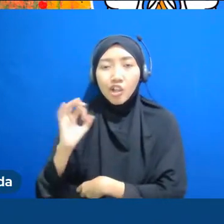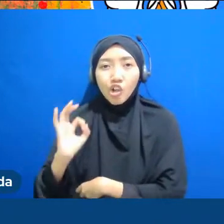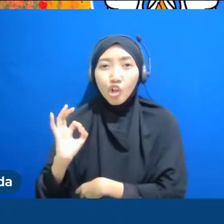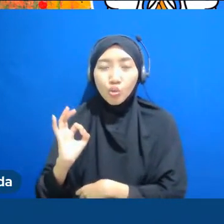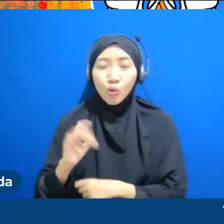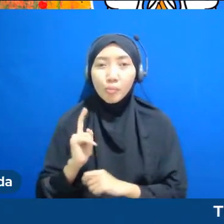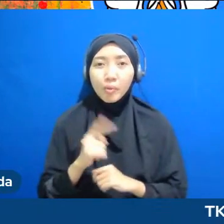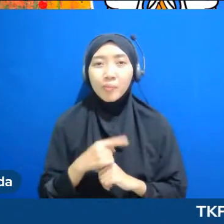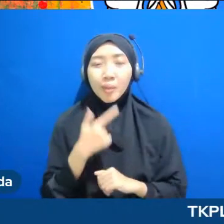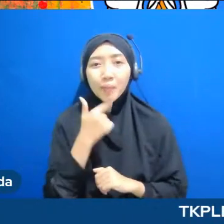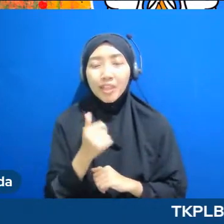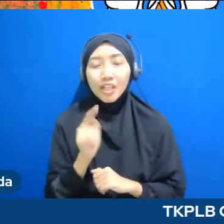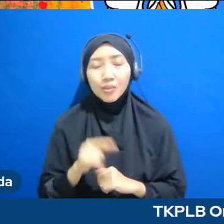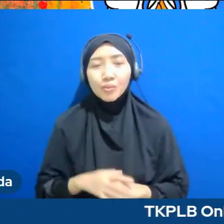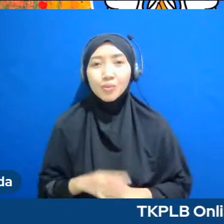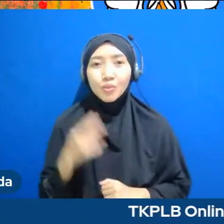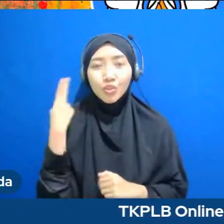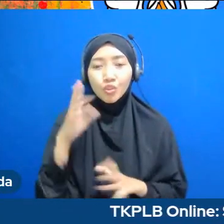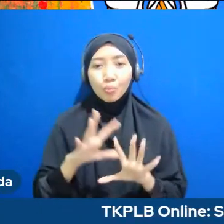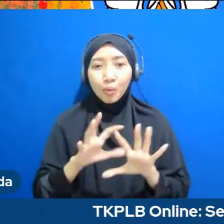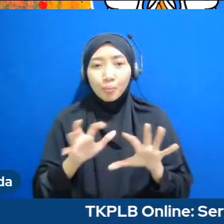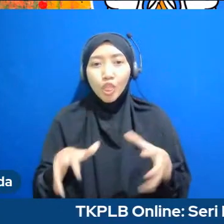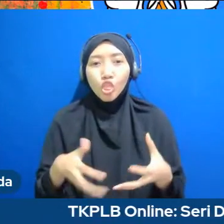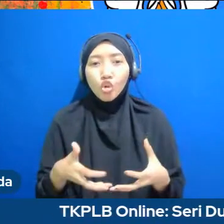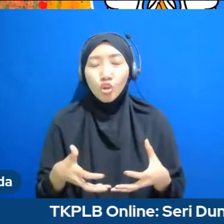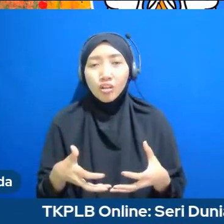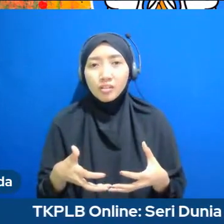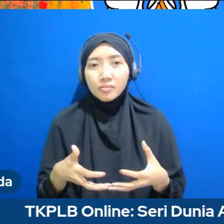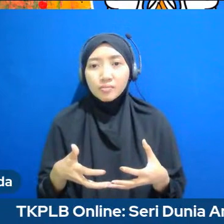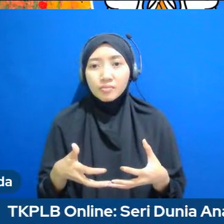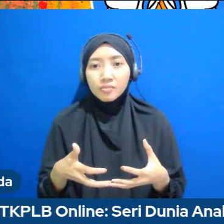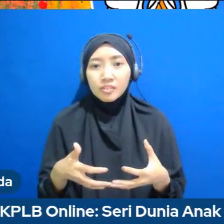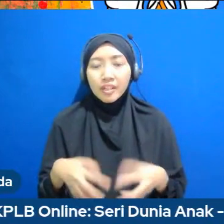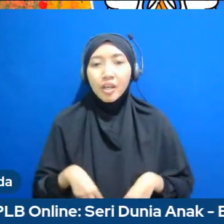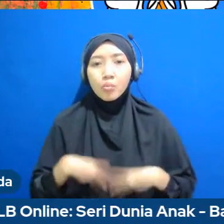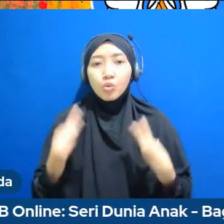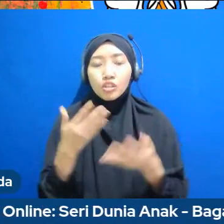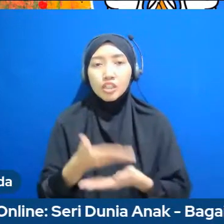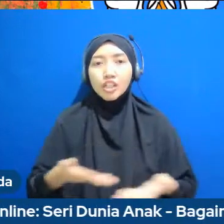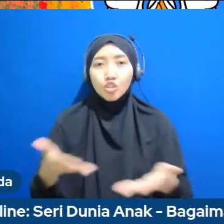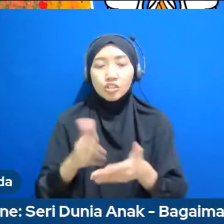paling penting untuk pembentukan emosi dan sosial anak.